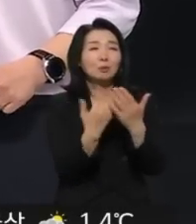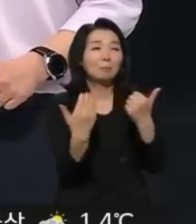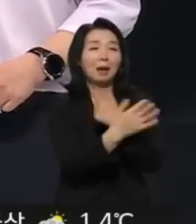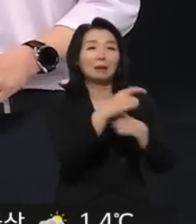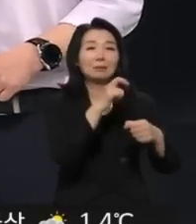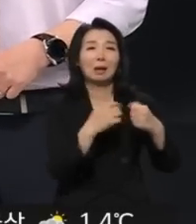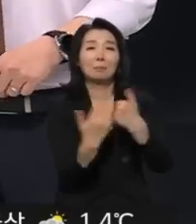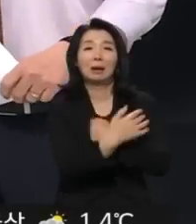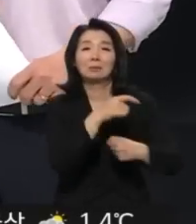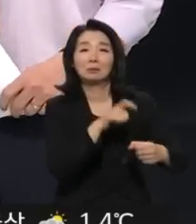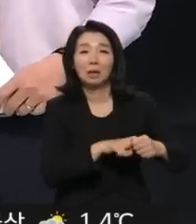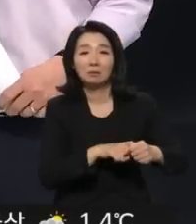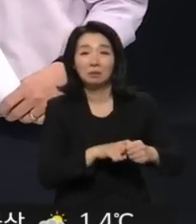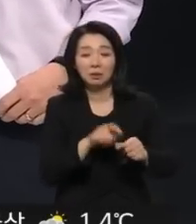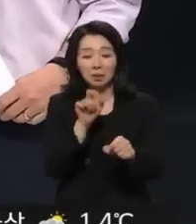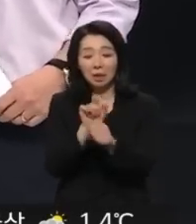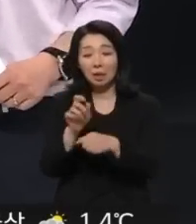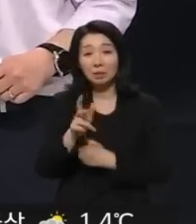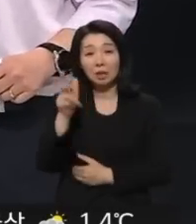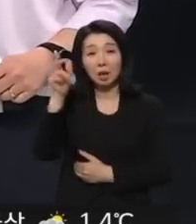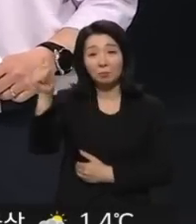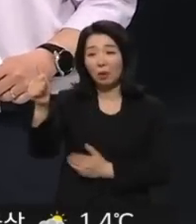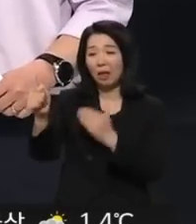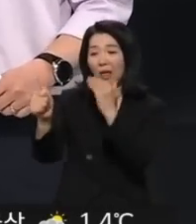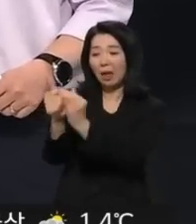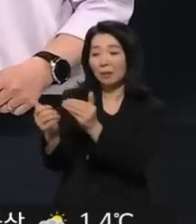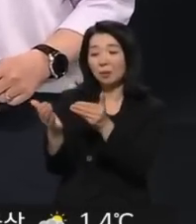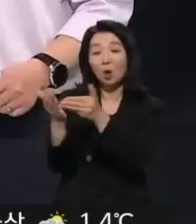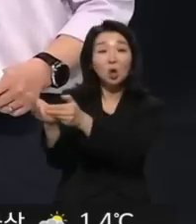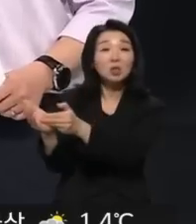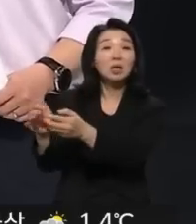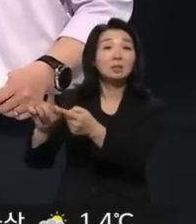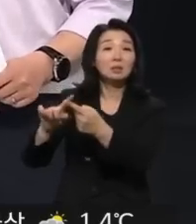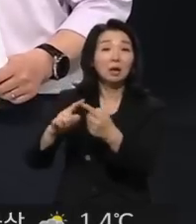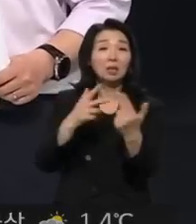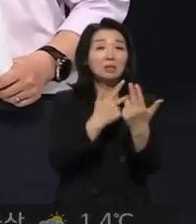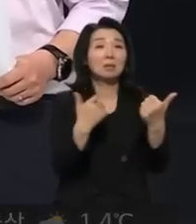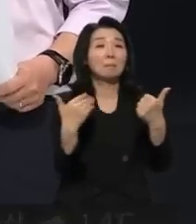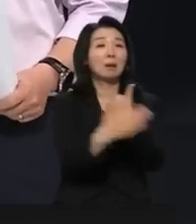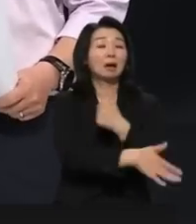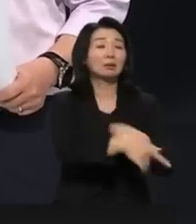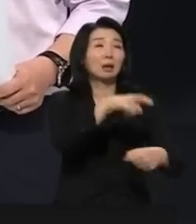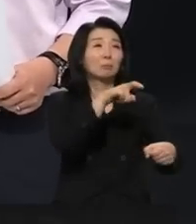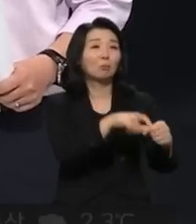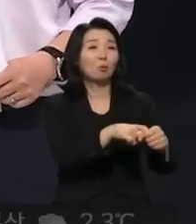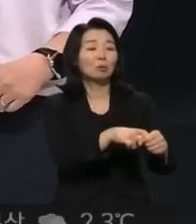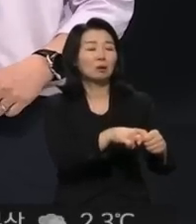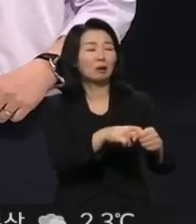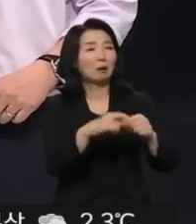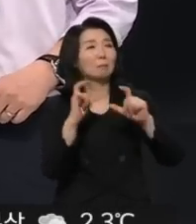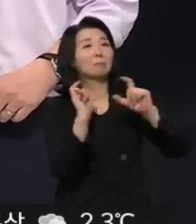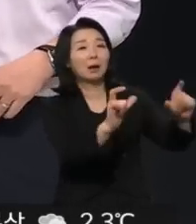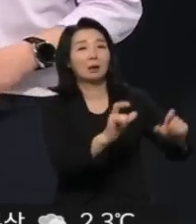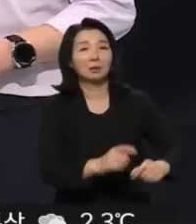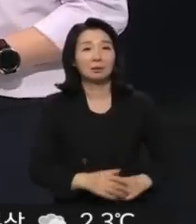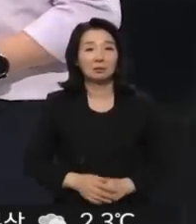방탄. 심지어 이상민 행안부 장관의 해임 건의안까지 이재명 방탄용이란 딱지를